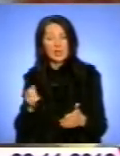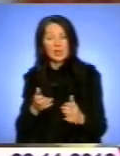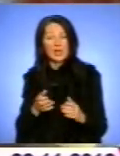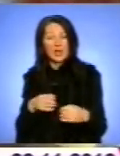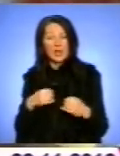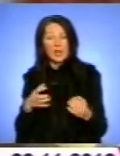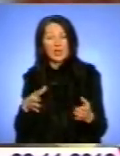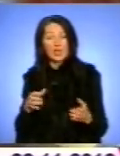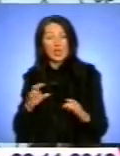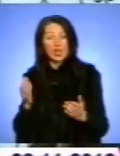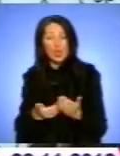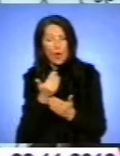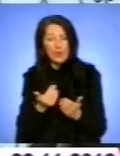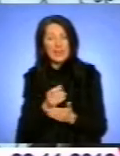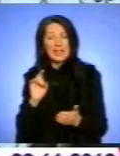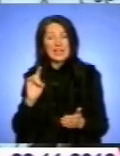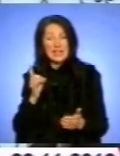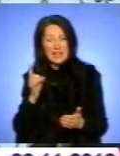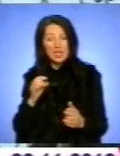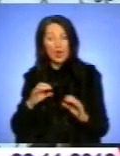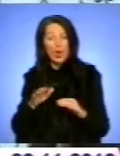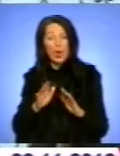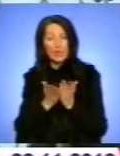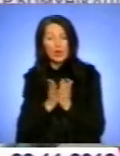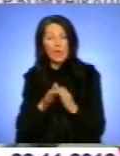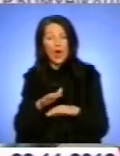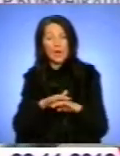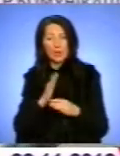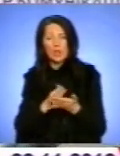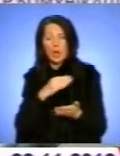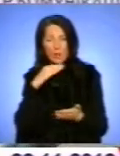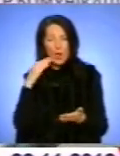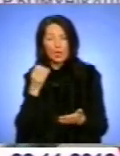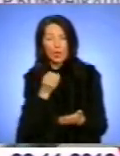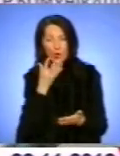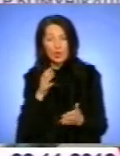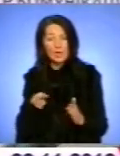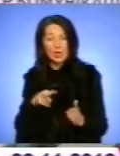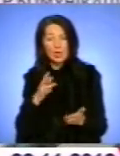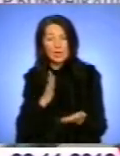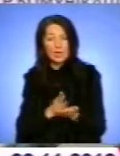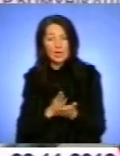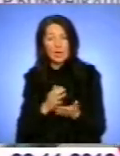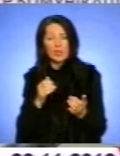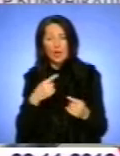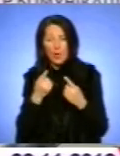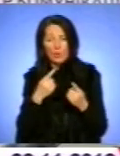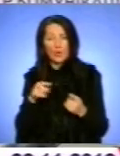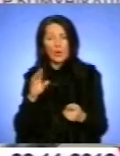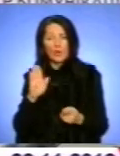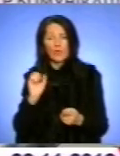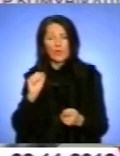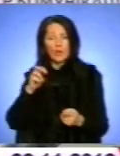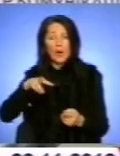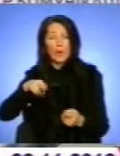дитячого книжкового ринку. Є достатньо хорошої літератури, єдине, що зараз в тренді. А в тренді якраз вампіри, я навіть не знала про